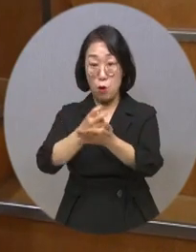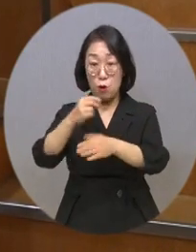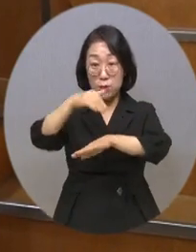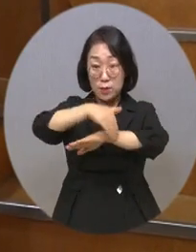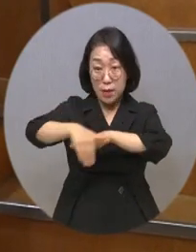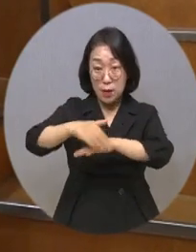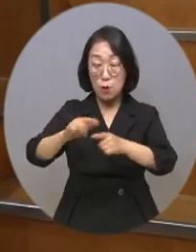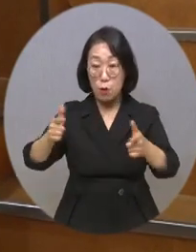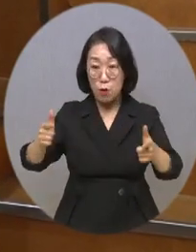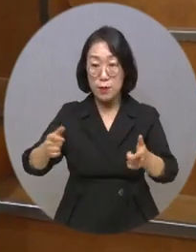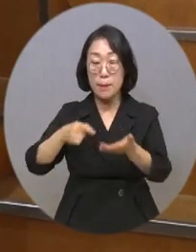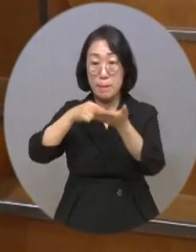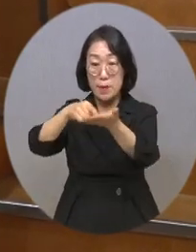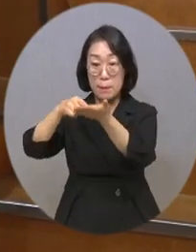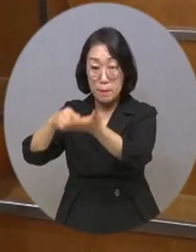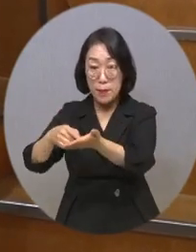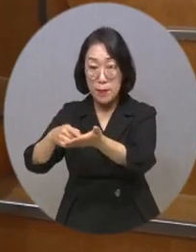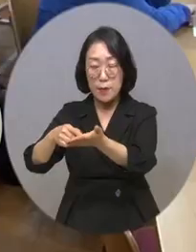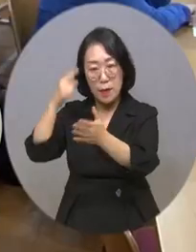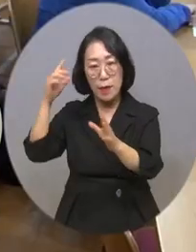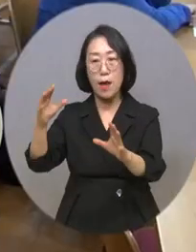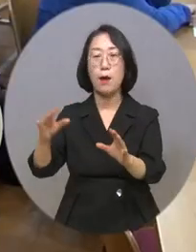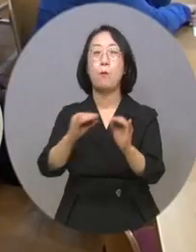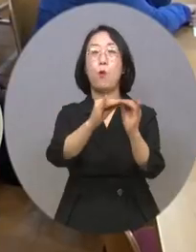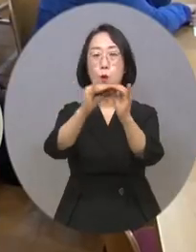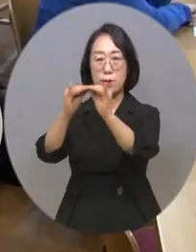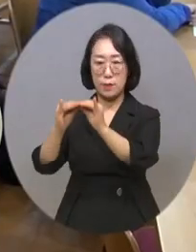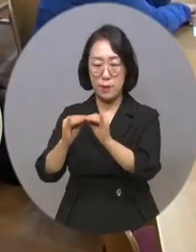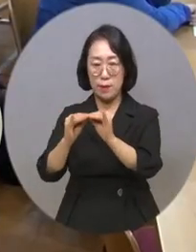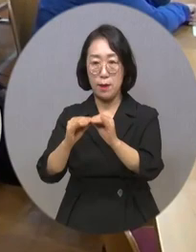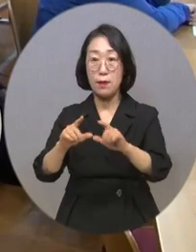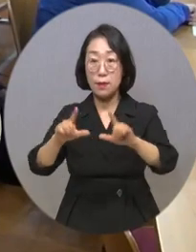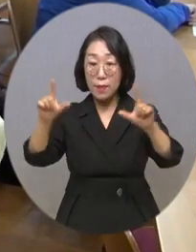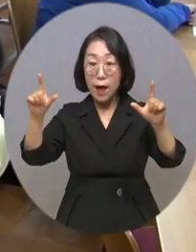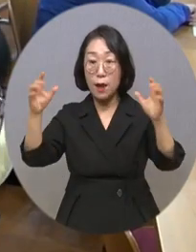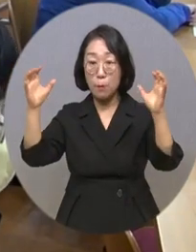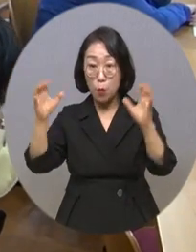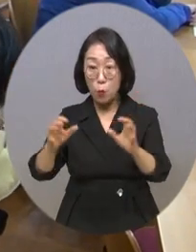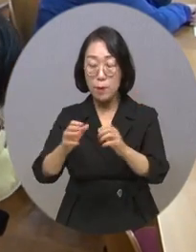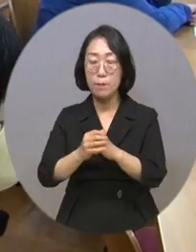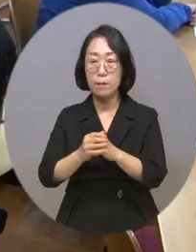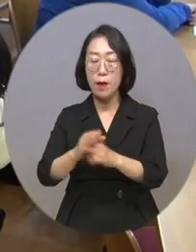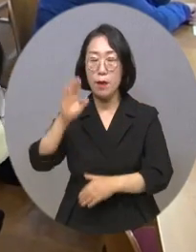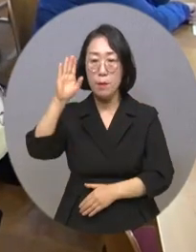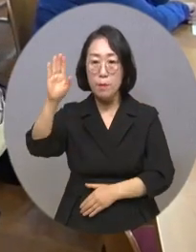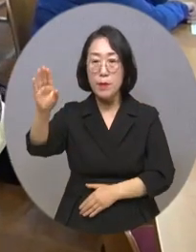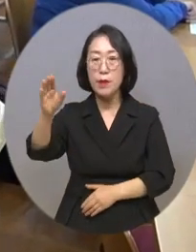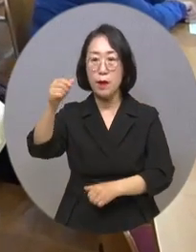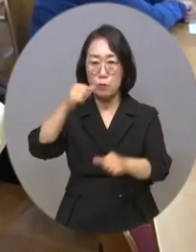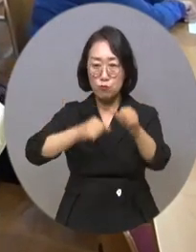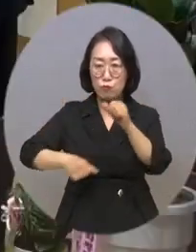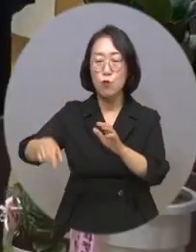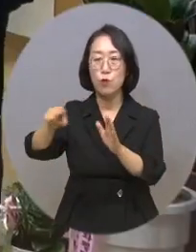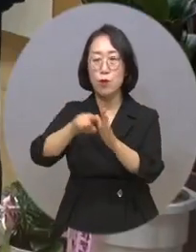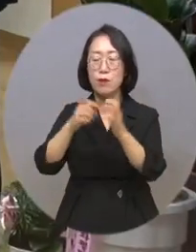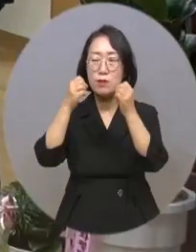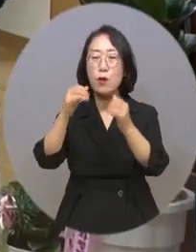연구활동을 전개하도록 의견을 모았습니다. 포럼 창립총회 참석자들은 미래 세대를 위한 새로운